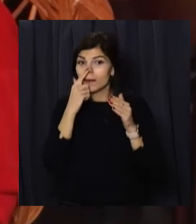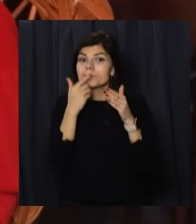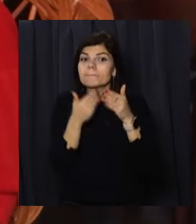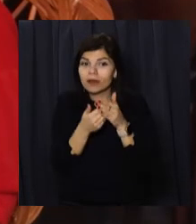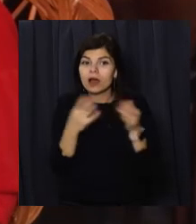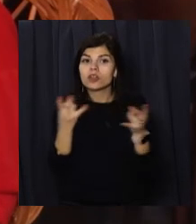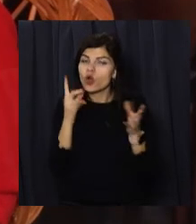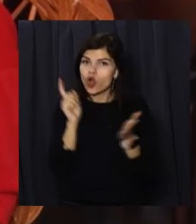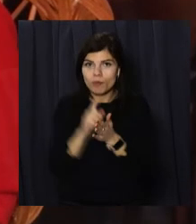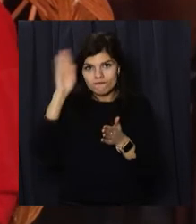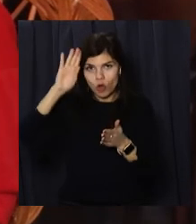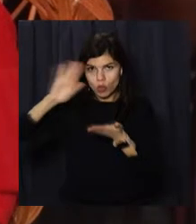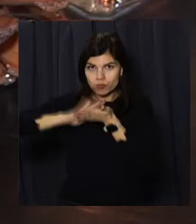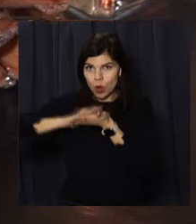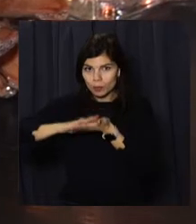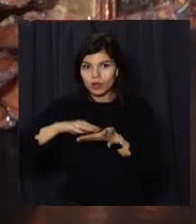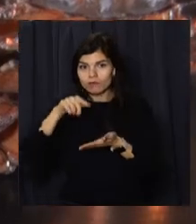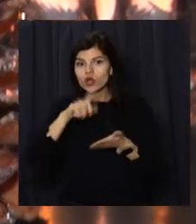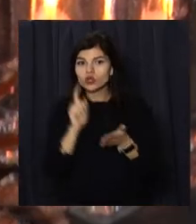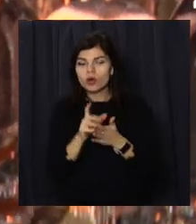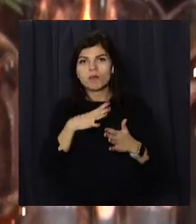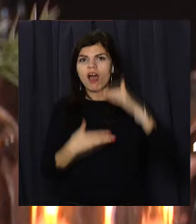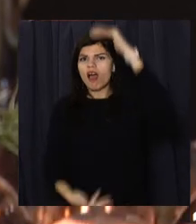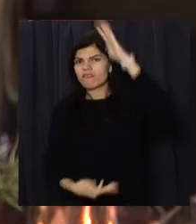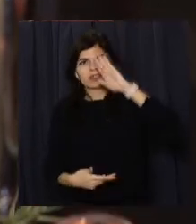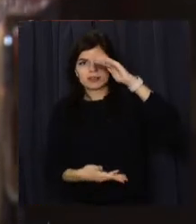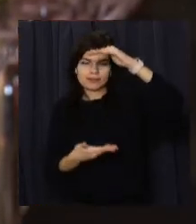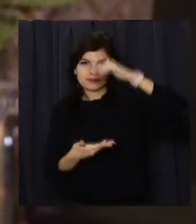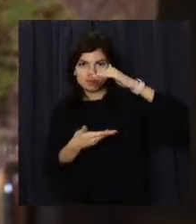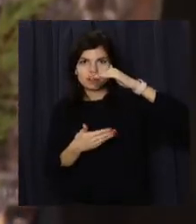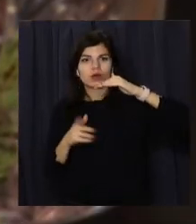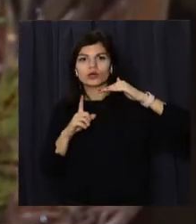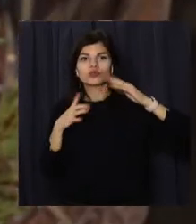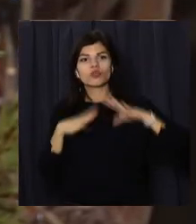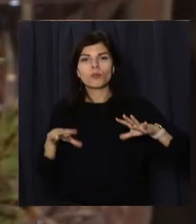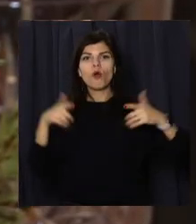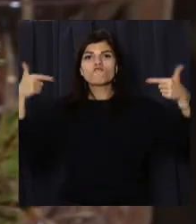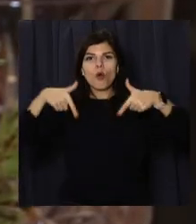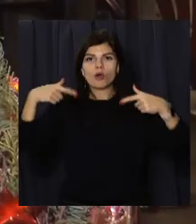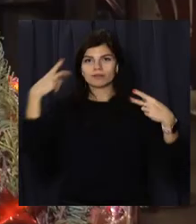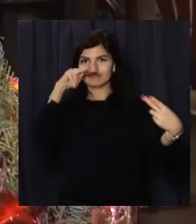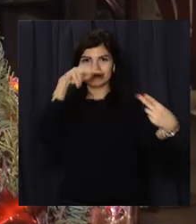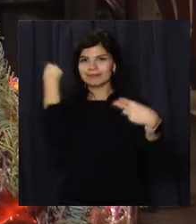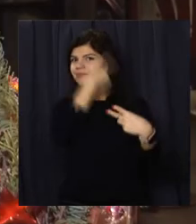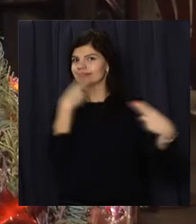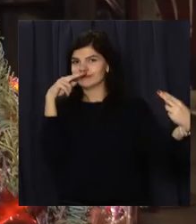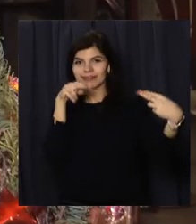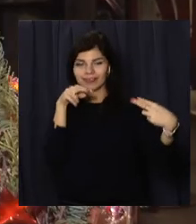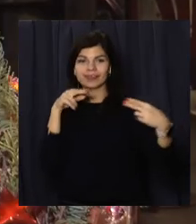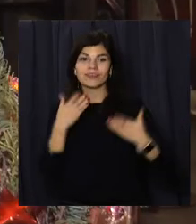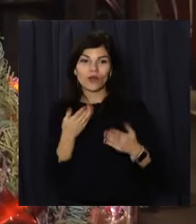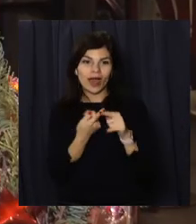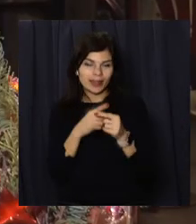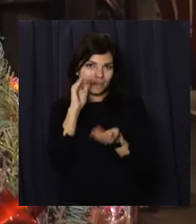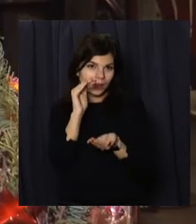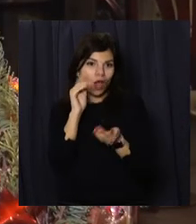бути невисокою, аби не перекривати обличчя гостям. Ще один варіант декору – з новорічними шарами. Можна взяти просто стеклянне